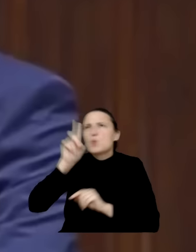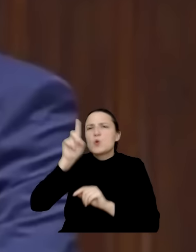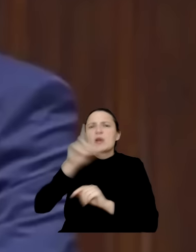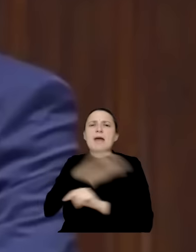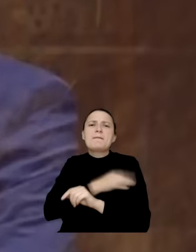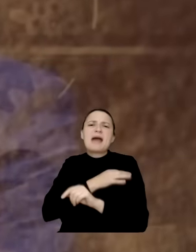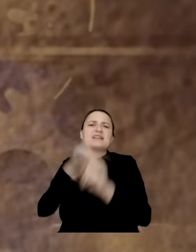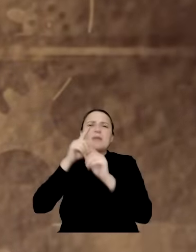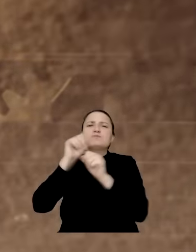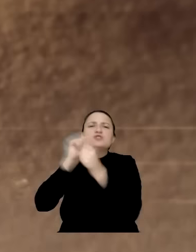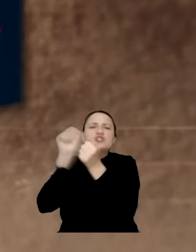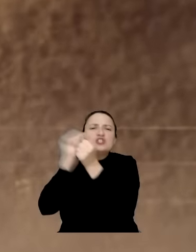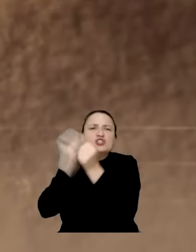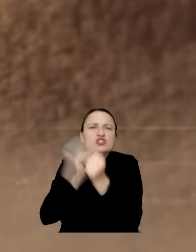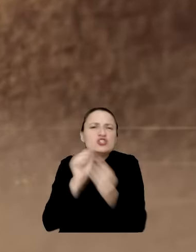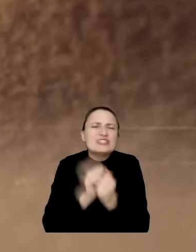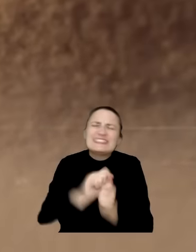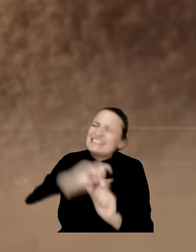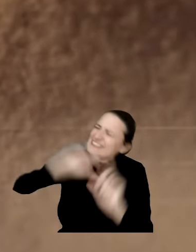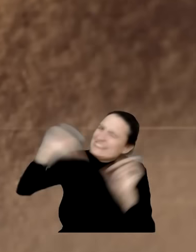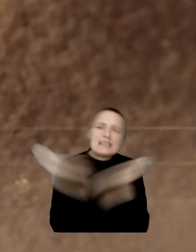psujecie i drenujecie państwo.